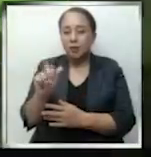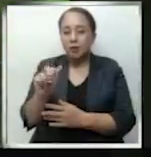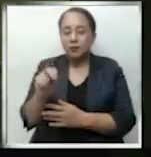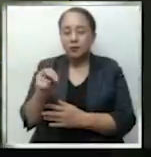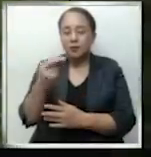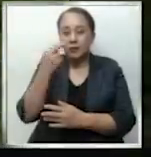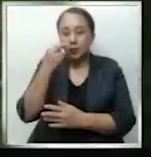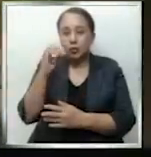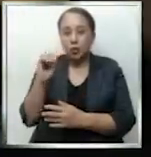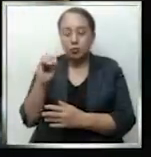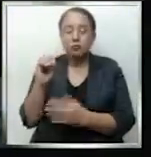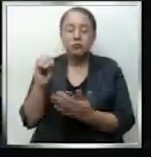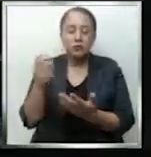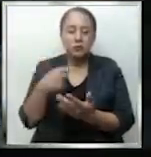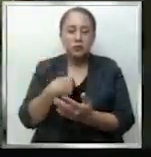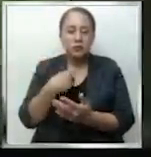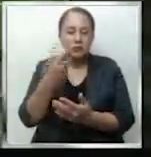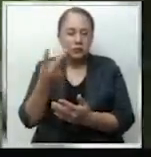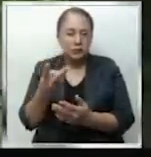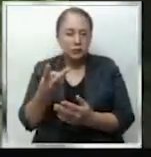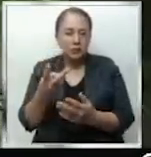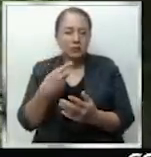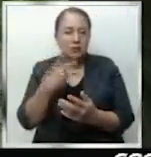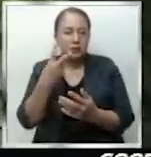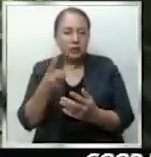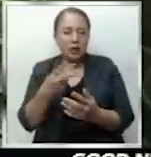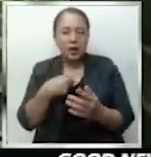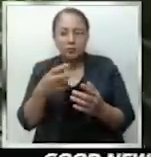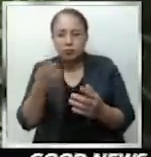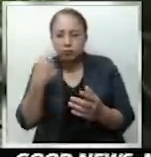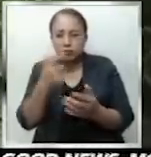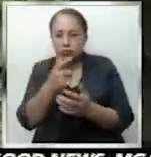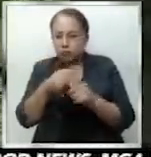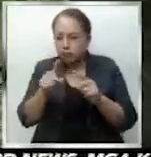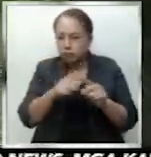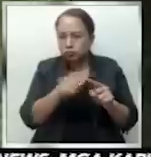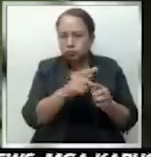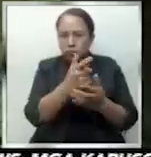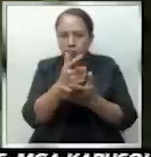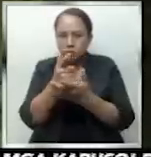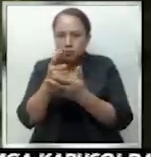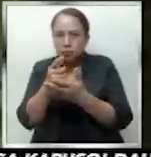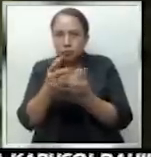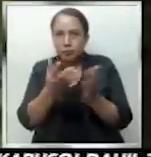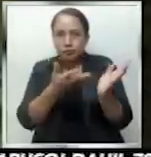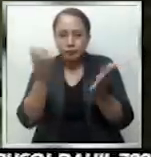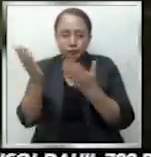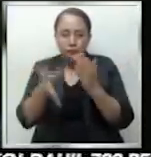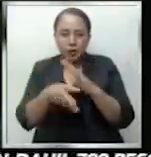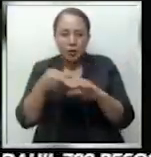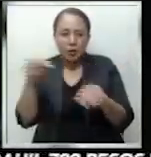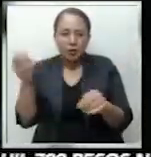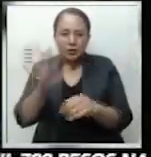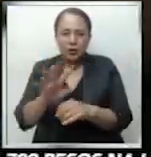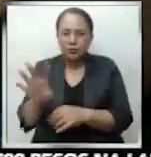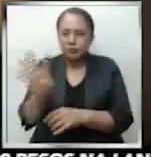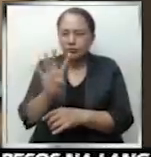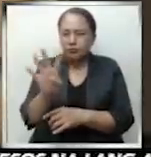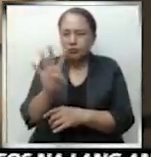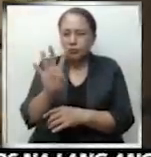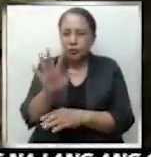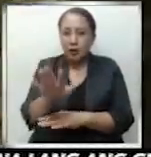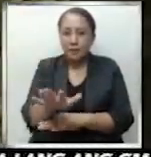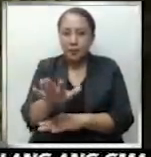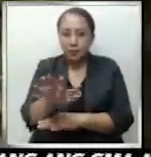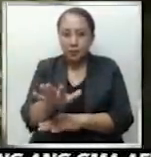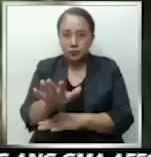Balitang Bisita, nakuha na ng mga armas na isa-isang inilalabas sa bahay dakong alas 4 ng hapon. Ilan